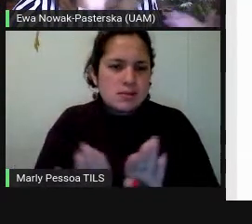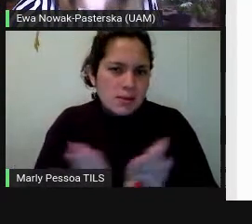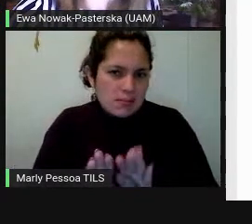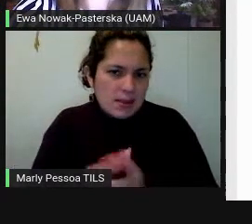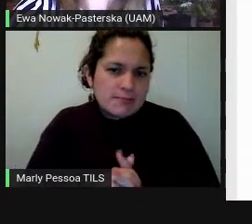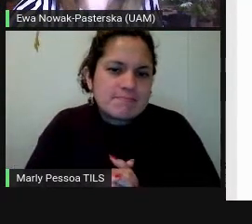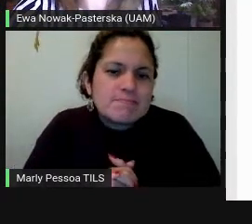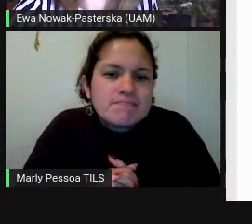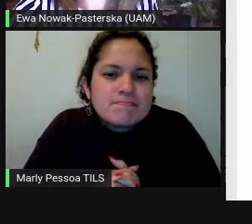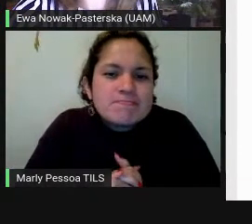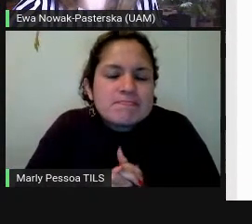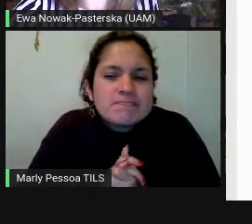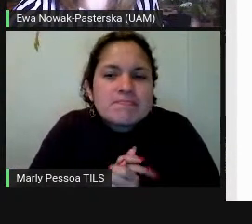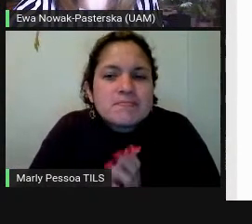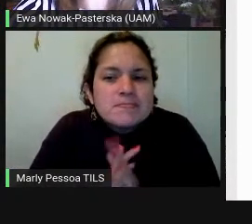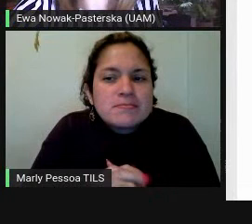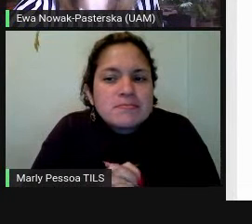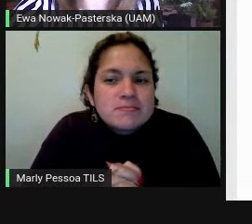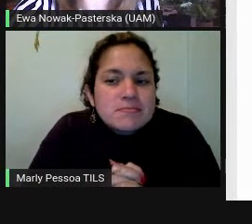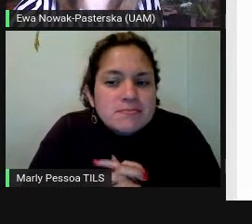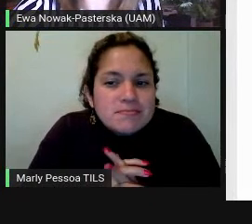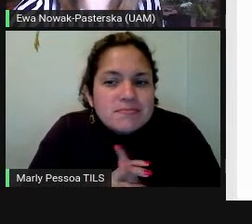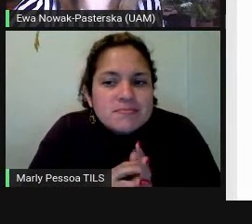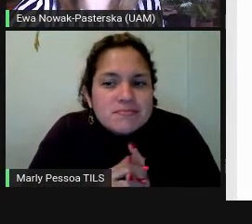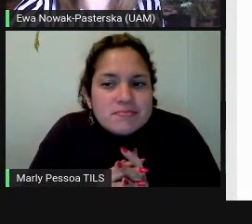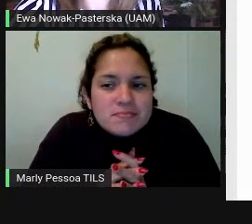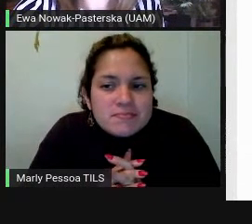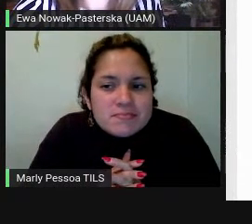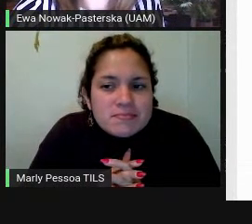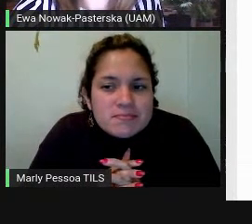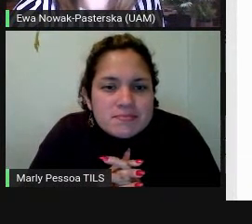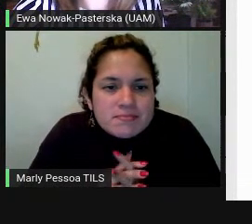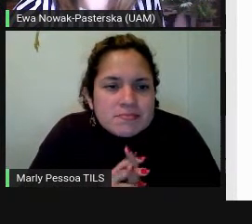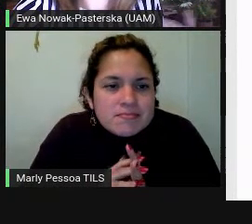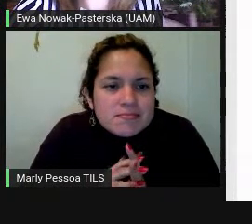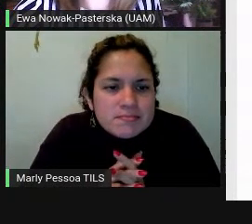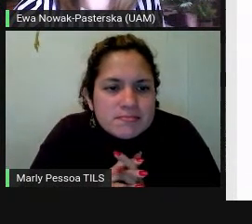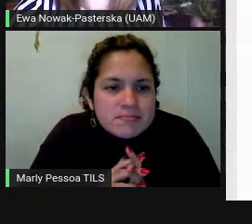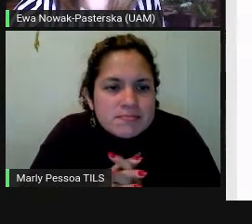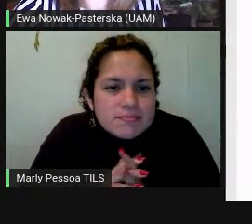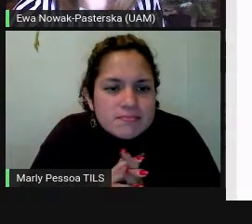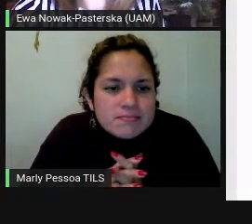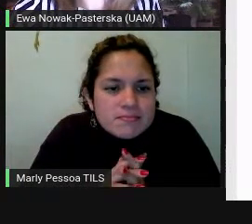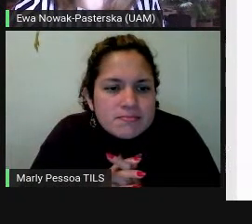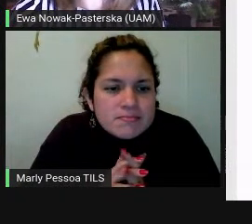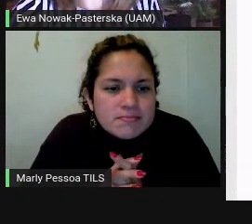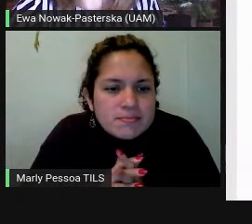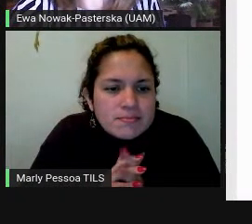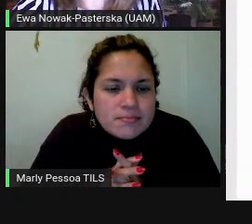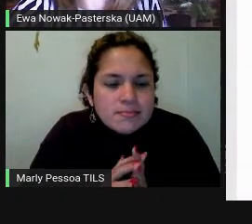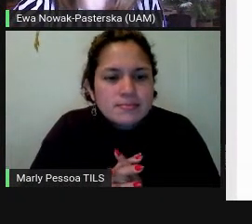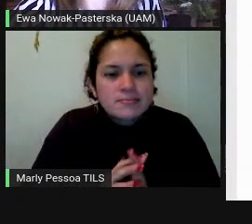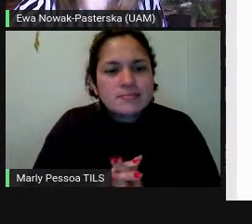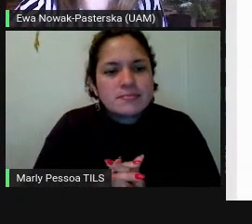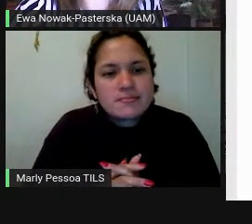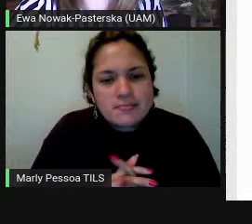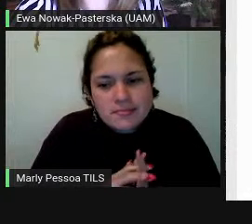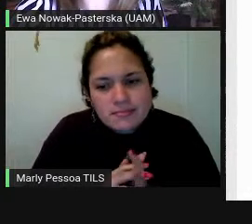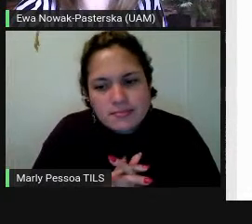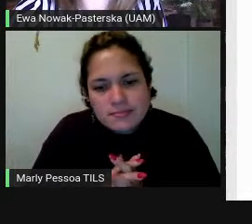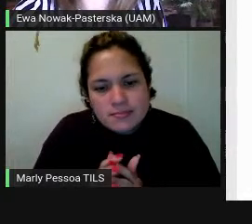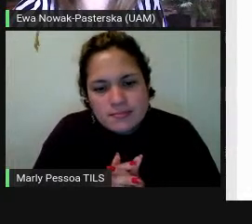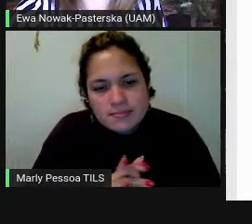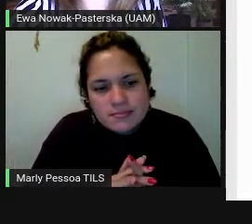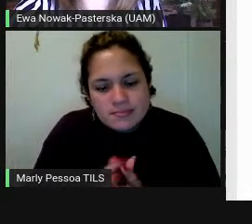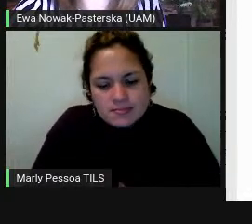Jednak tworzenie tych polskich nazwisk to nie tylko sufiks ski. Tak naprawdę jest wiele, mnóstwo